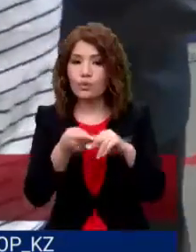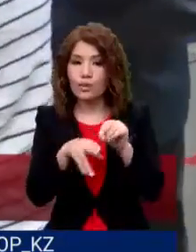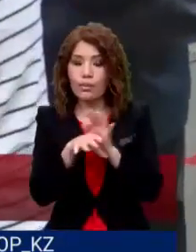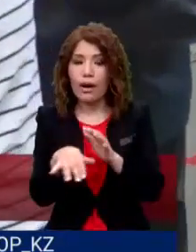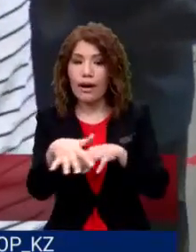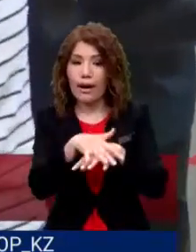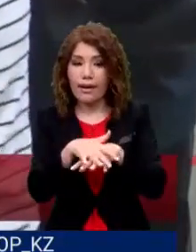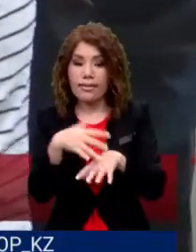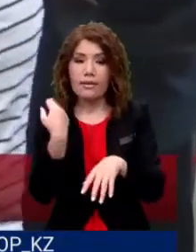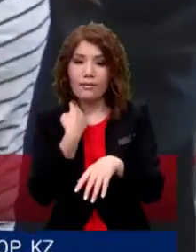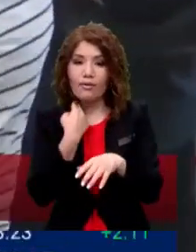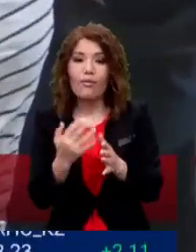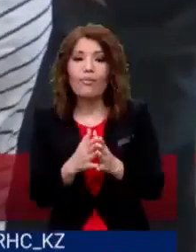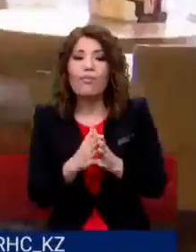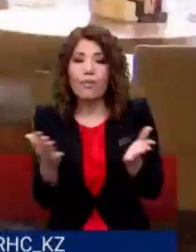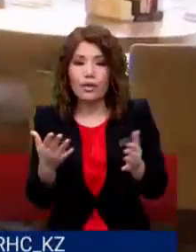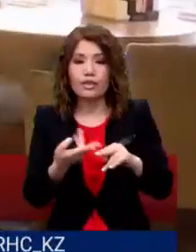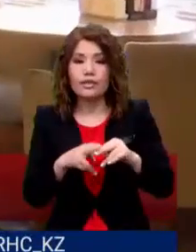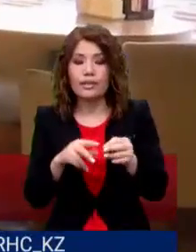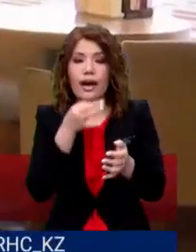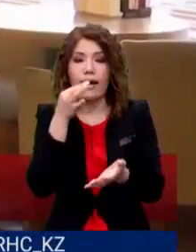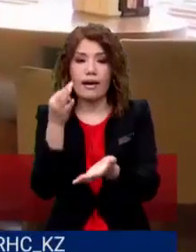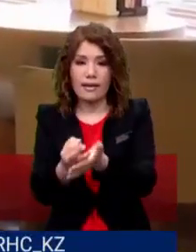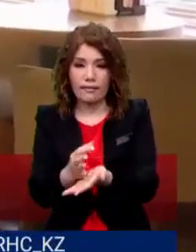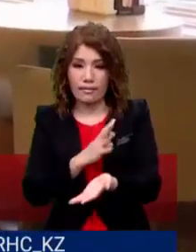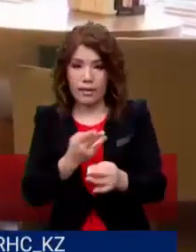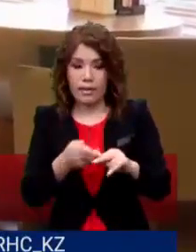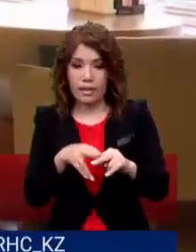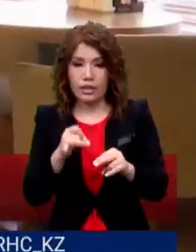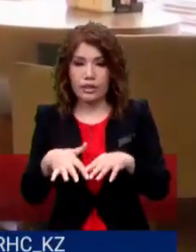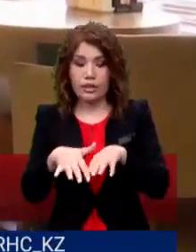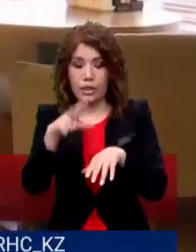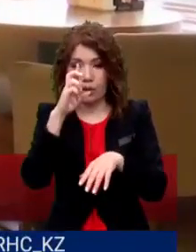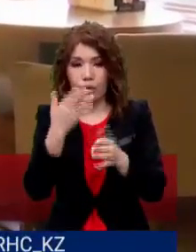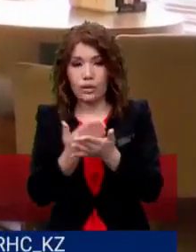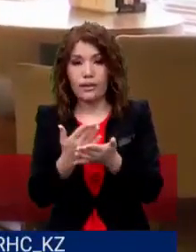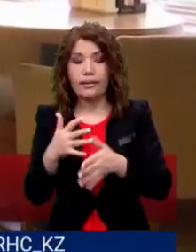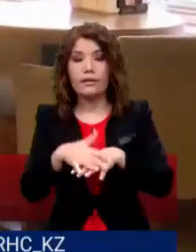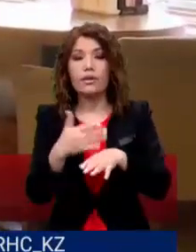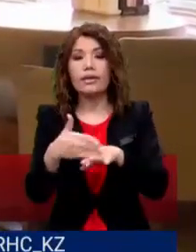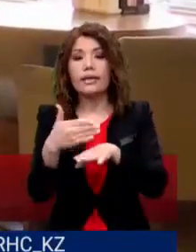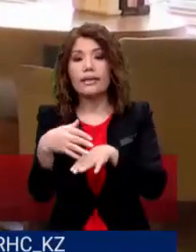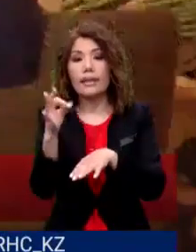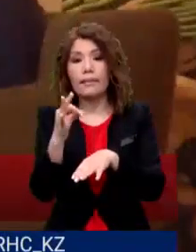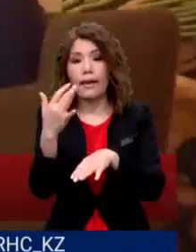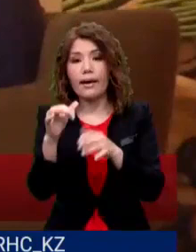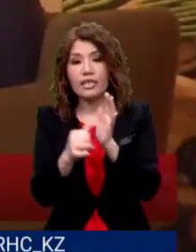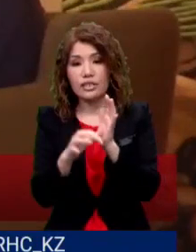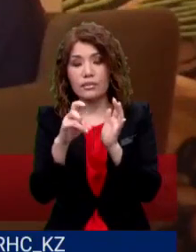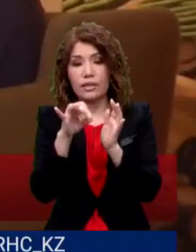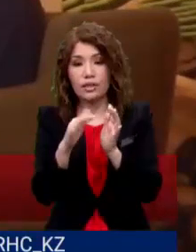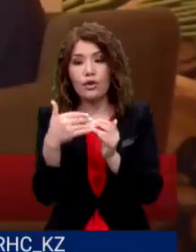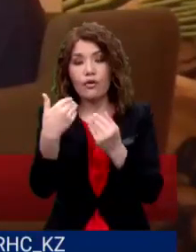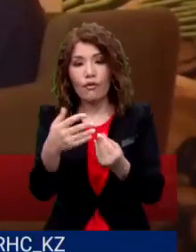халықтың қарыздық жүктемесін арттырды деген айыпқа осындай жауап берді. Айта кетейін, елімізде тұтыну несиесінің 6% микро қаржылық ұйымдардың